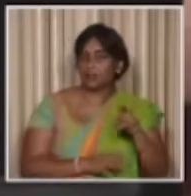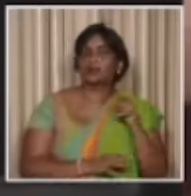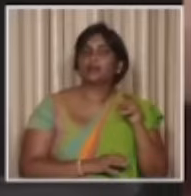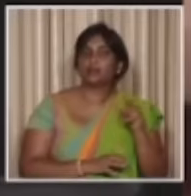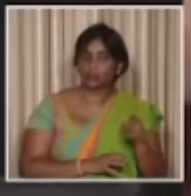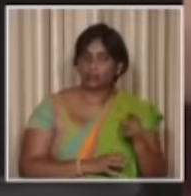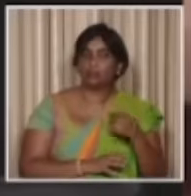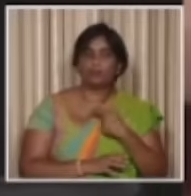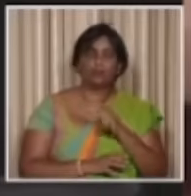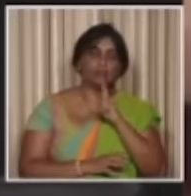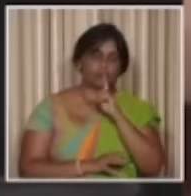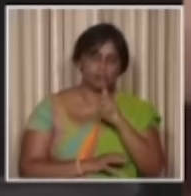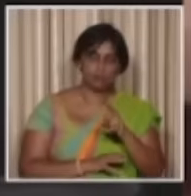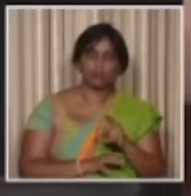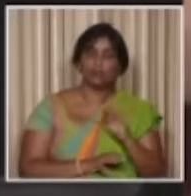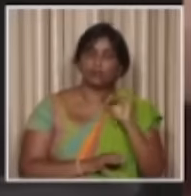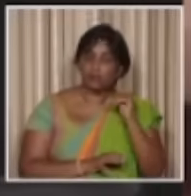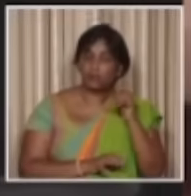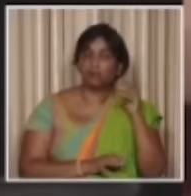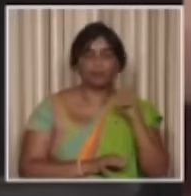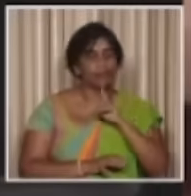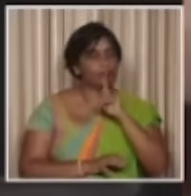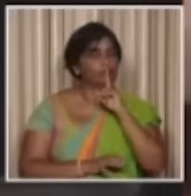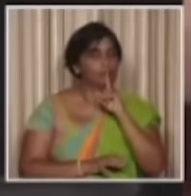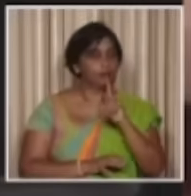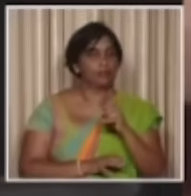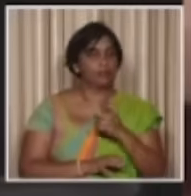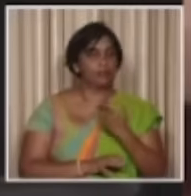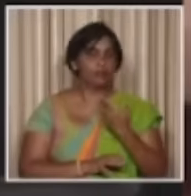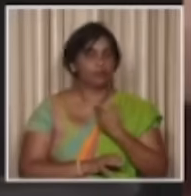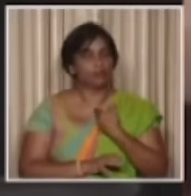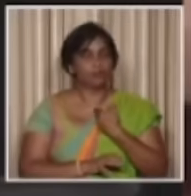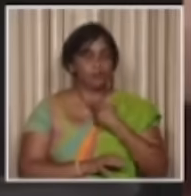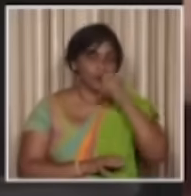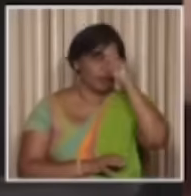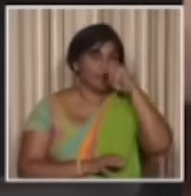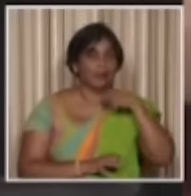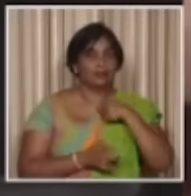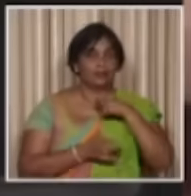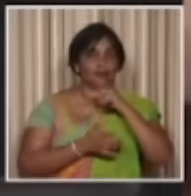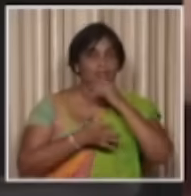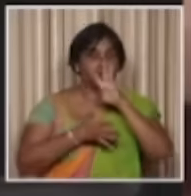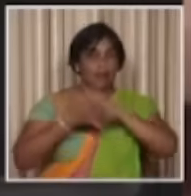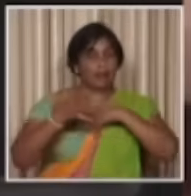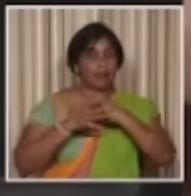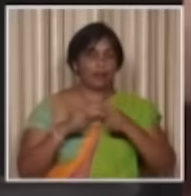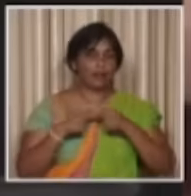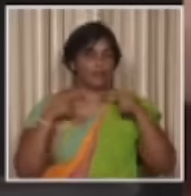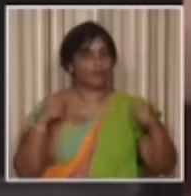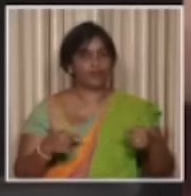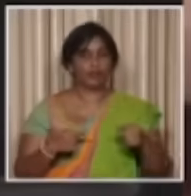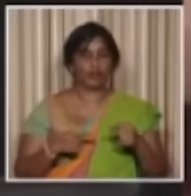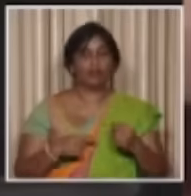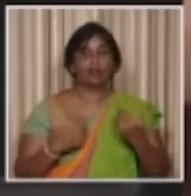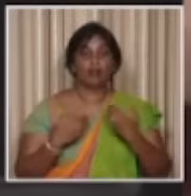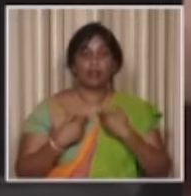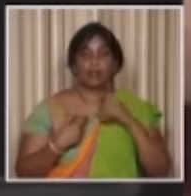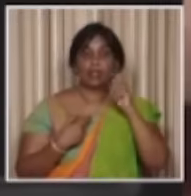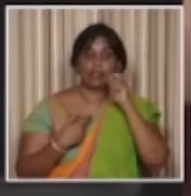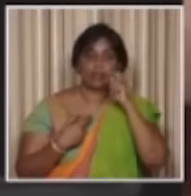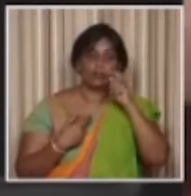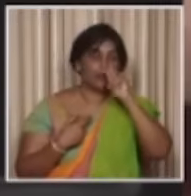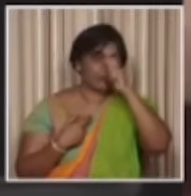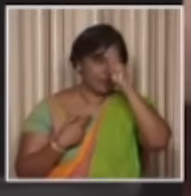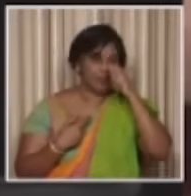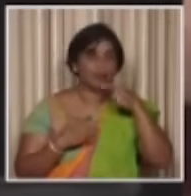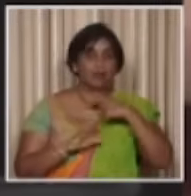කියලා මම එතුමාට කියනවා. සමහර එතුමා කියන්නේ ඇති අංකල් අපි අයවැයට ප්‍රසිද්ධියේ විරුද්ධ වෙන්නම්. එතකොට අපේ තාත්තයි